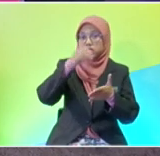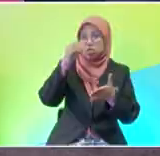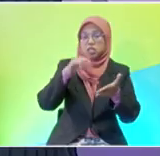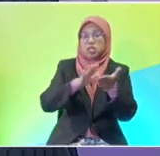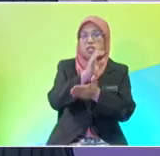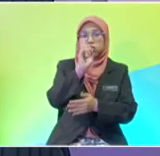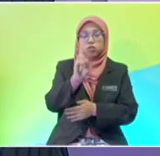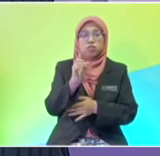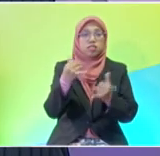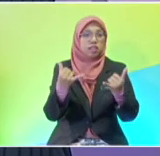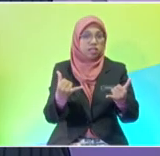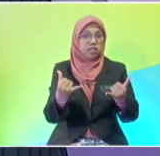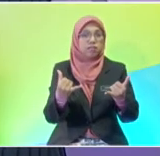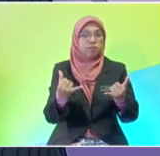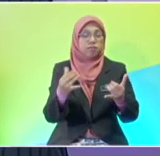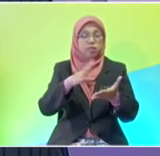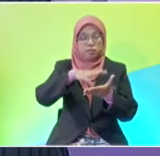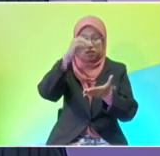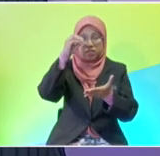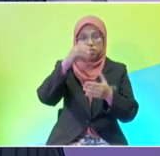kita tidak konsisten